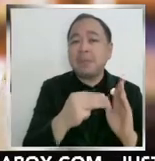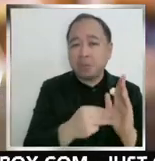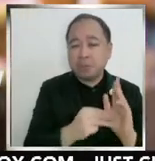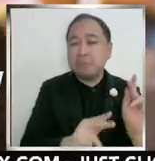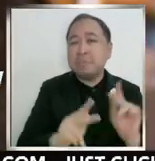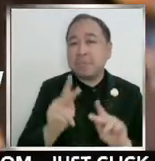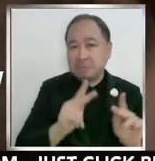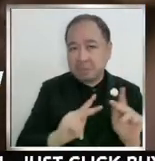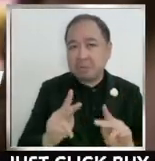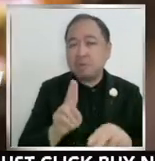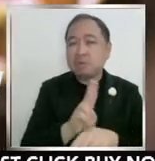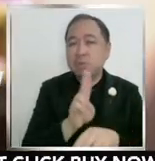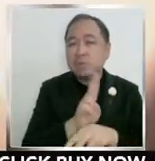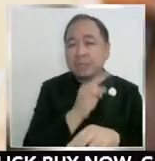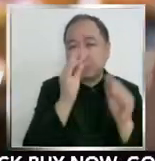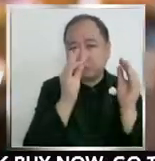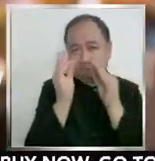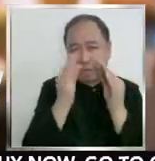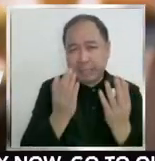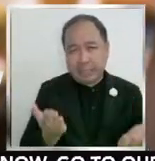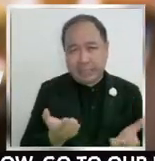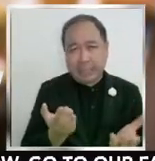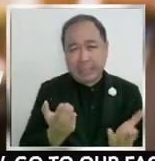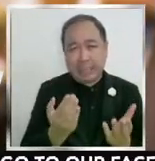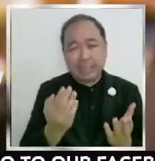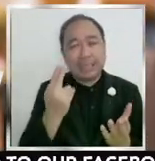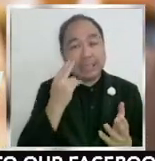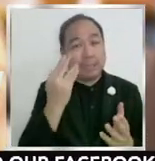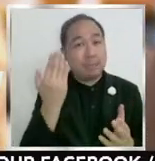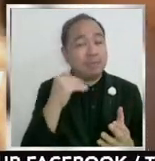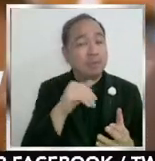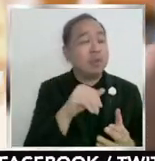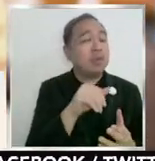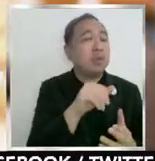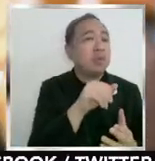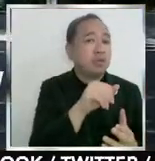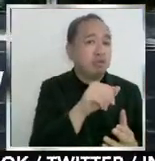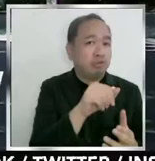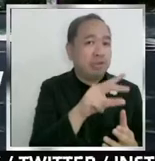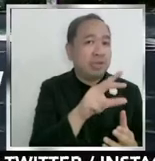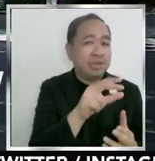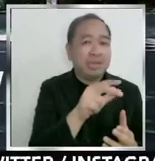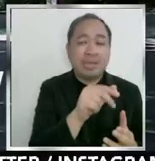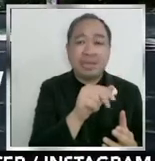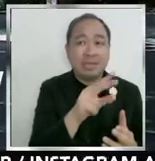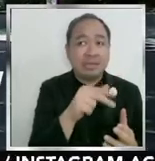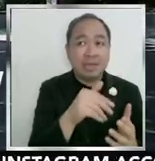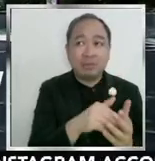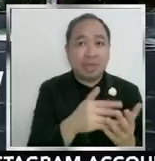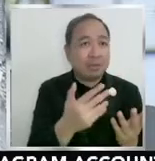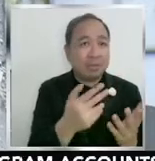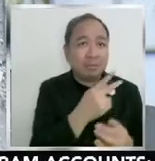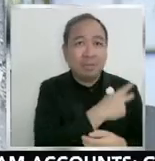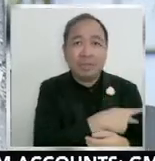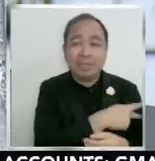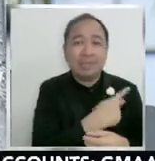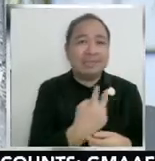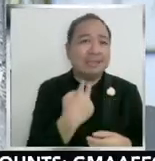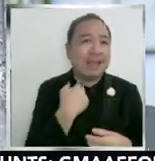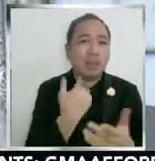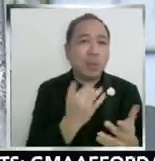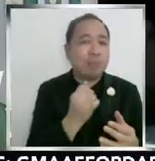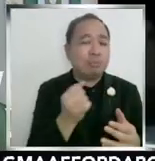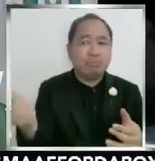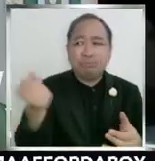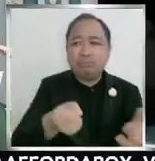bansa. So 13,000 patients, where will you put them? Aminadong Department of Health na kulang ang mga TRC